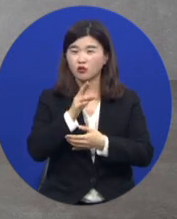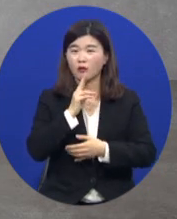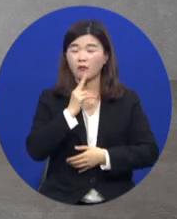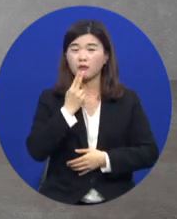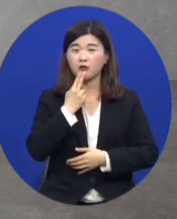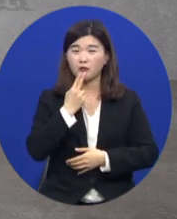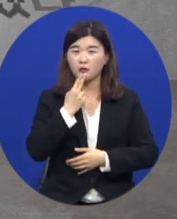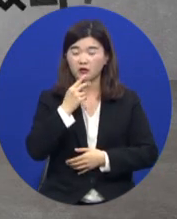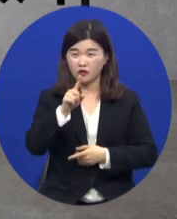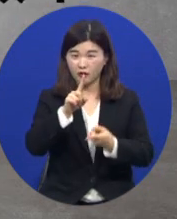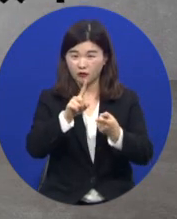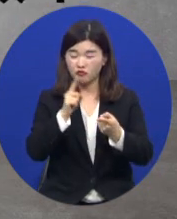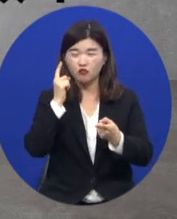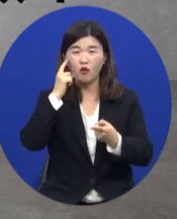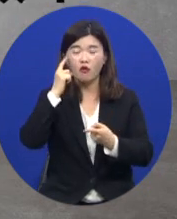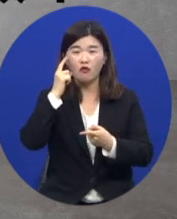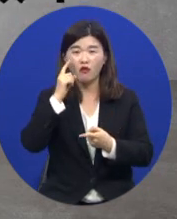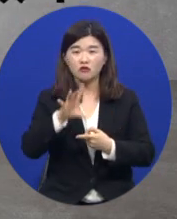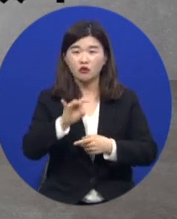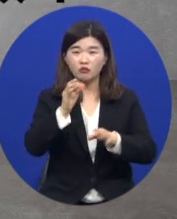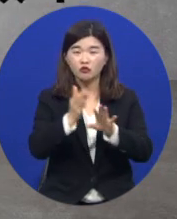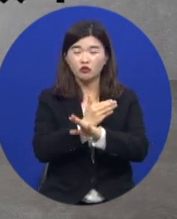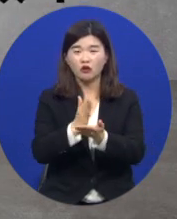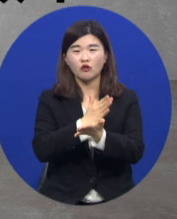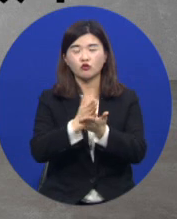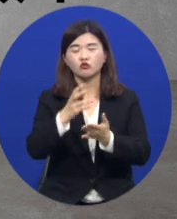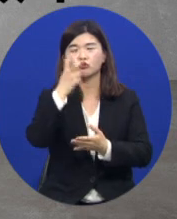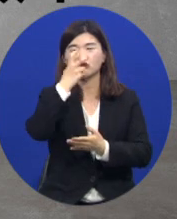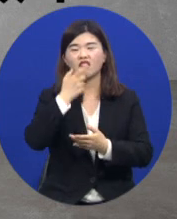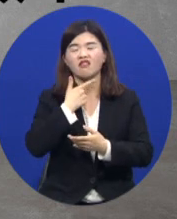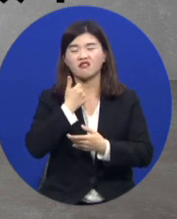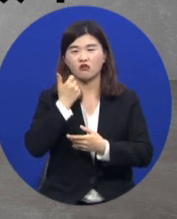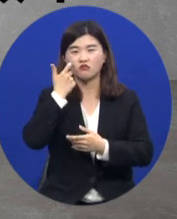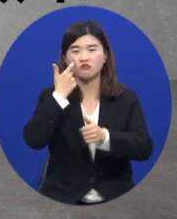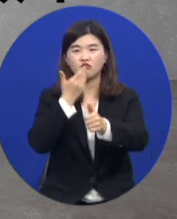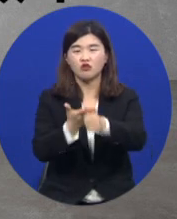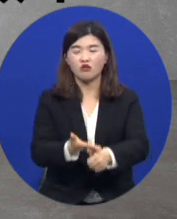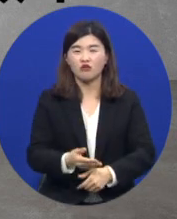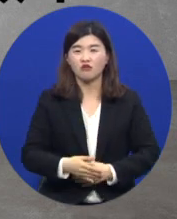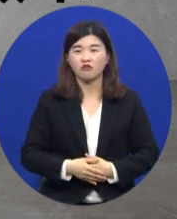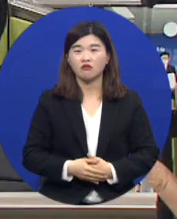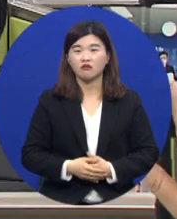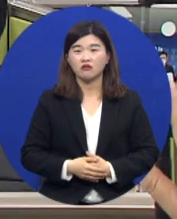없다며 그럴 거면 왜 처음부터 나눠서 조사했냐고 되물었습니다.